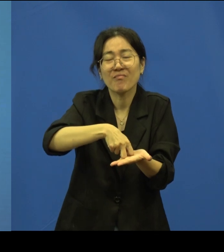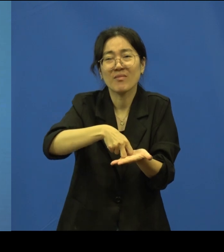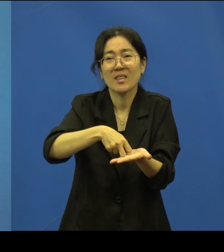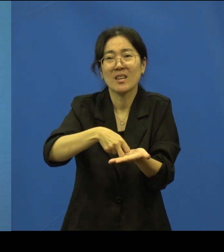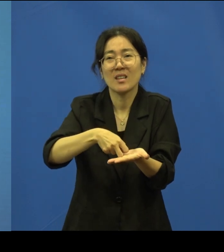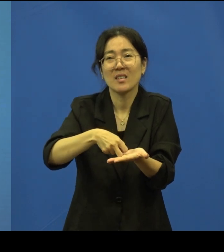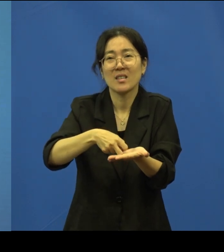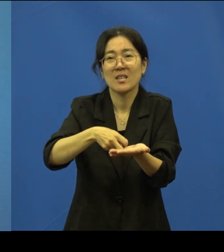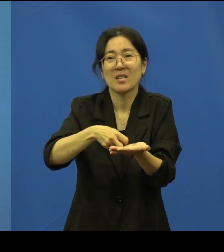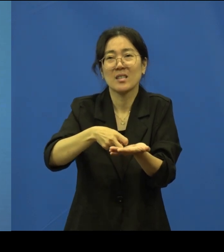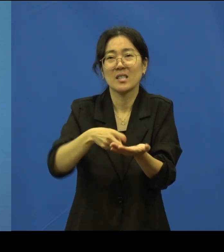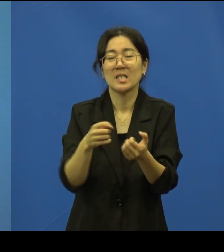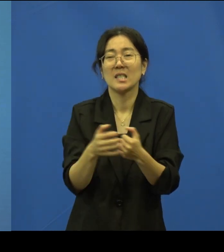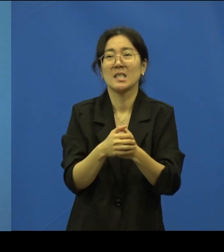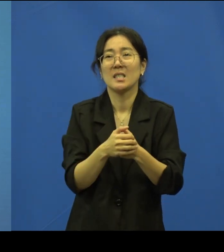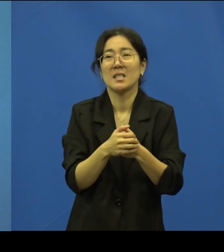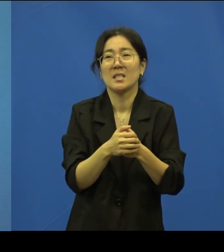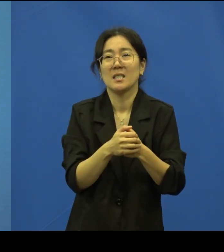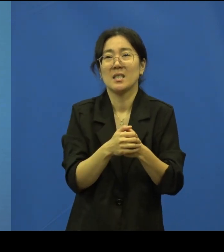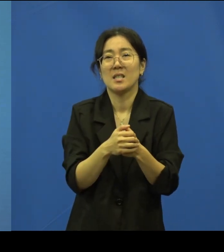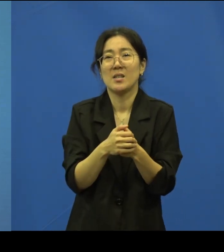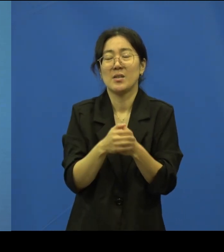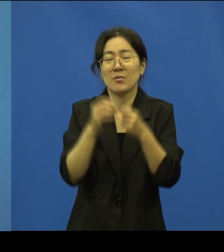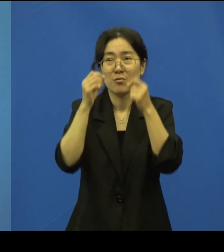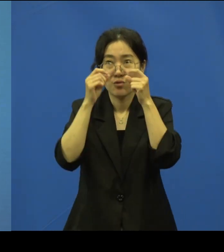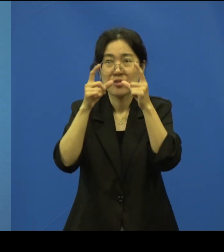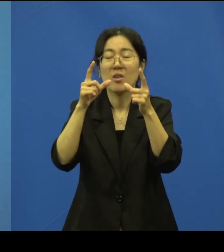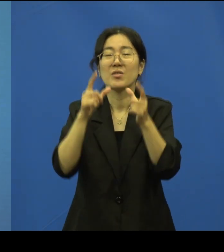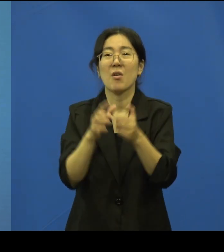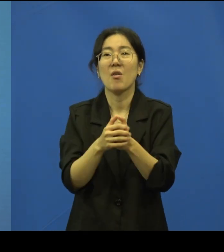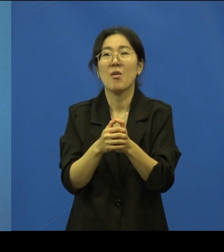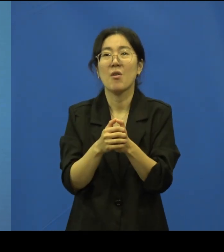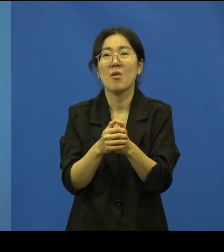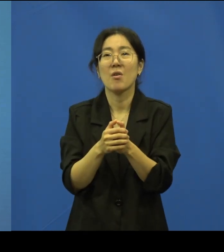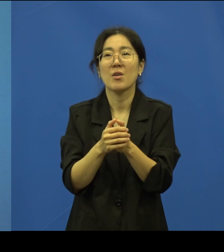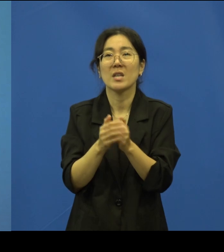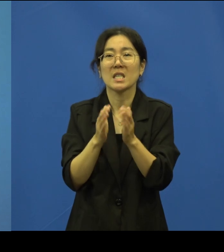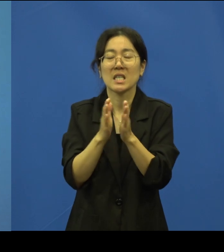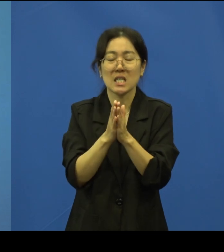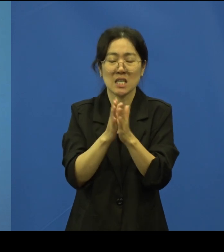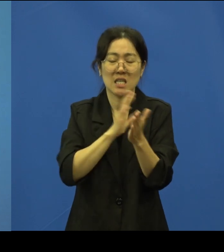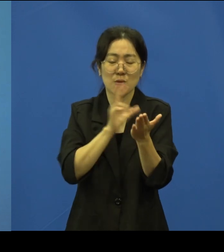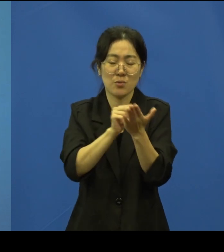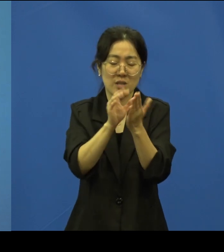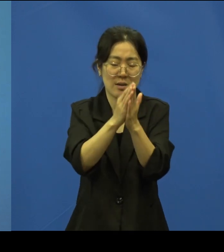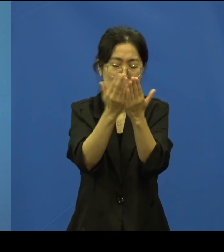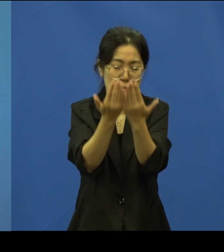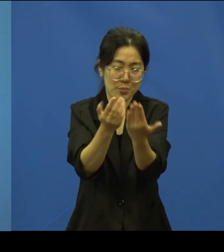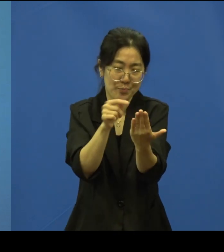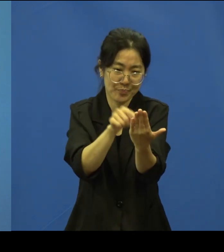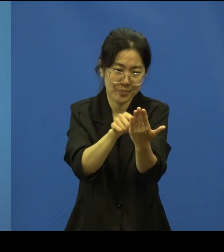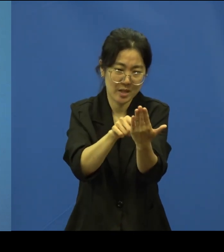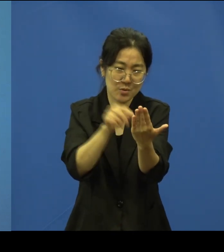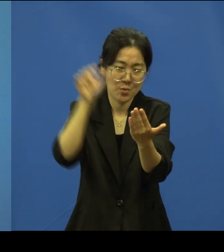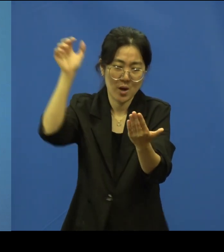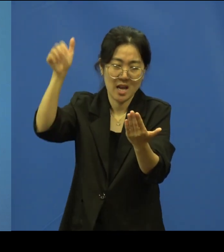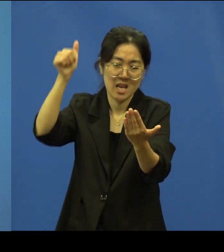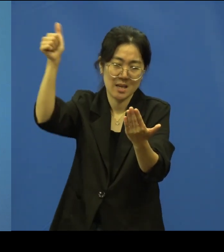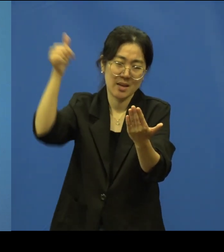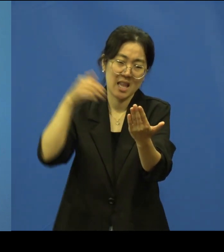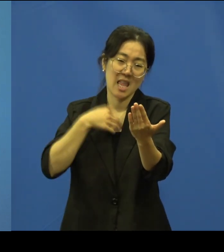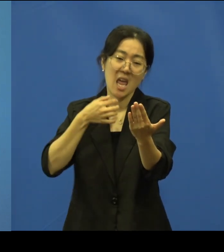서재에 가서 조용히 눈을 떠서 기도 제목을 가지고 하나님께